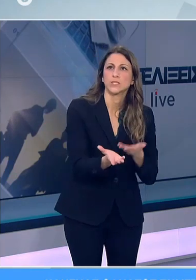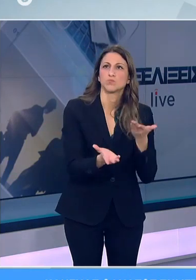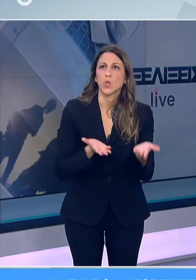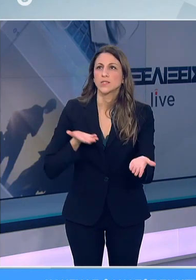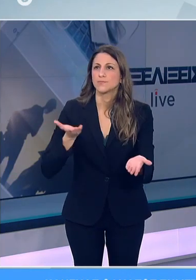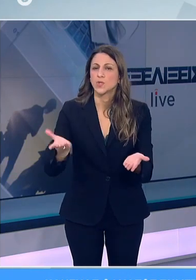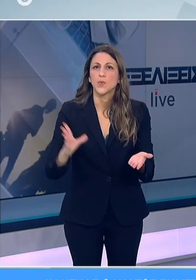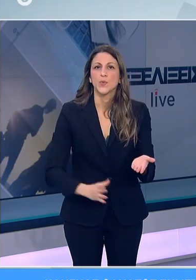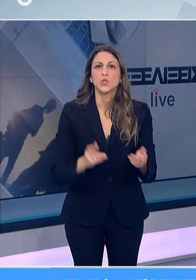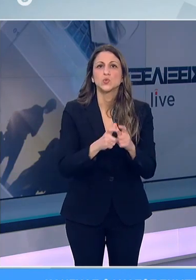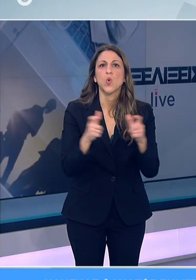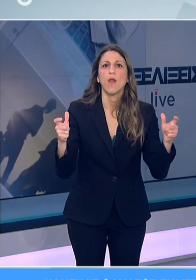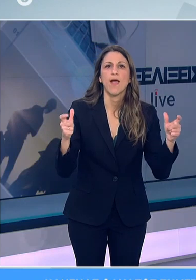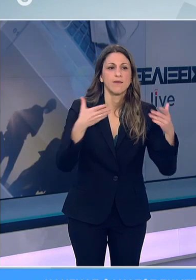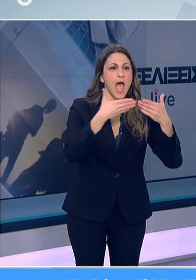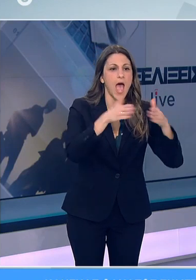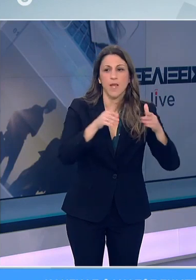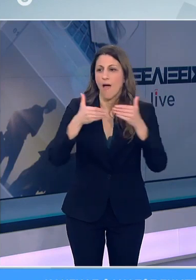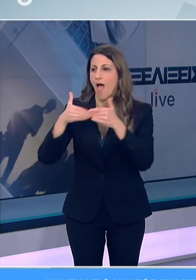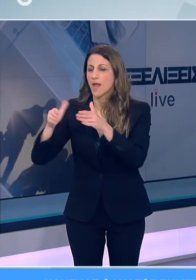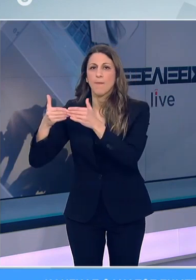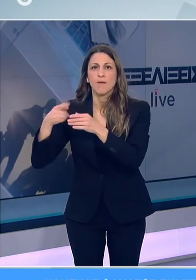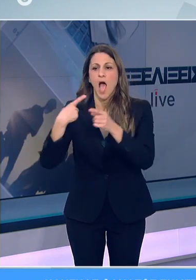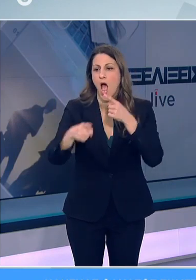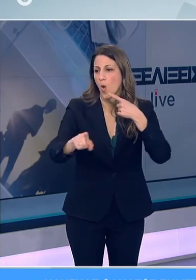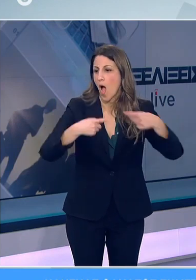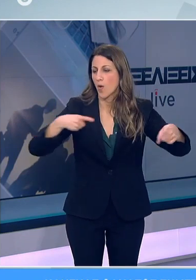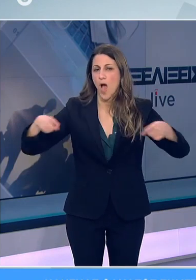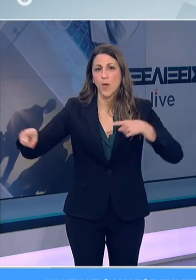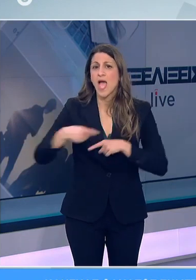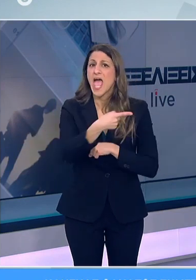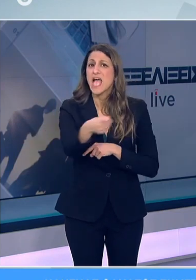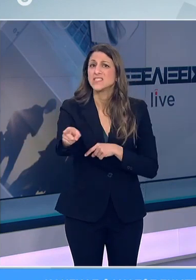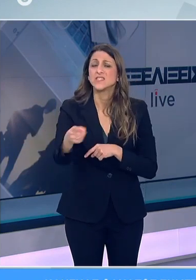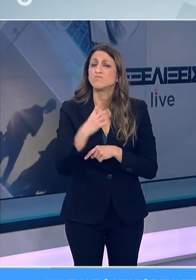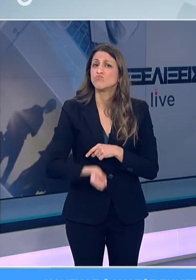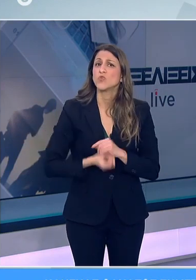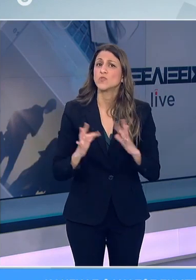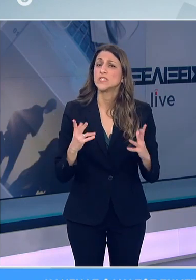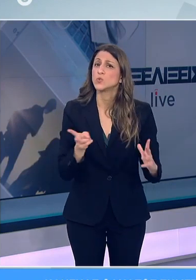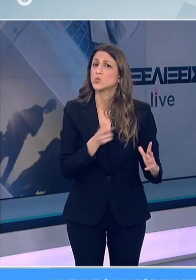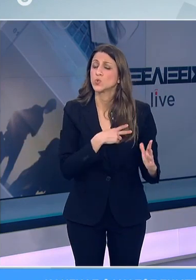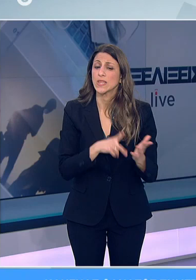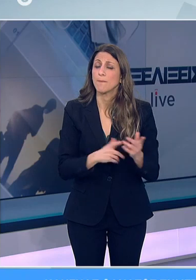σχολείων. Ποια είναι η δική σας εισήγηση και ποια είναι η τοποθέτησή σας ως προς την ασφαλέστερη έναρξη των μαθημάτων, καθολική έναρξη